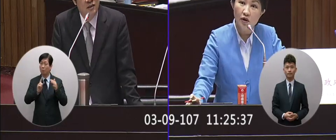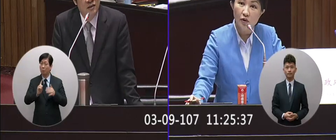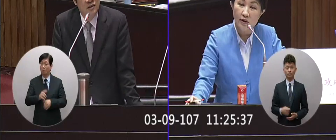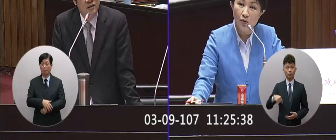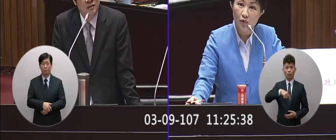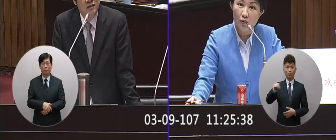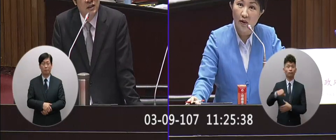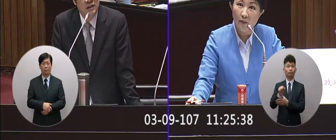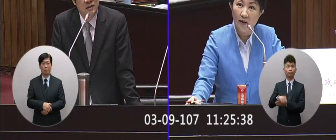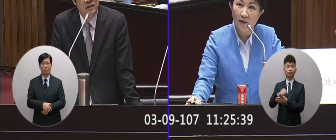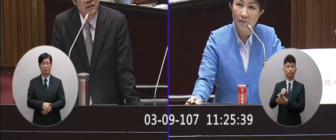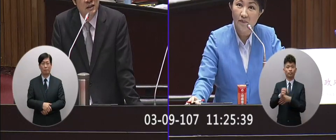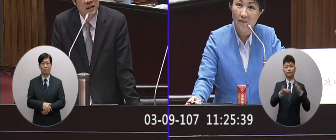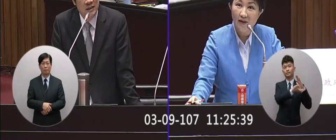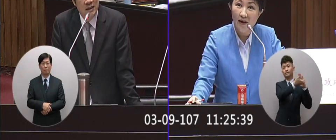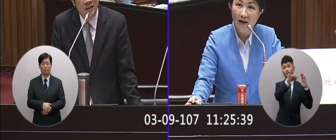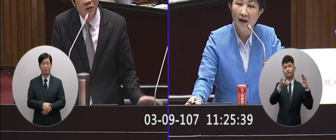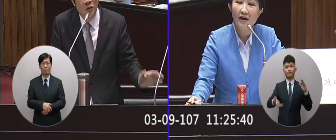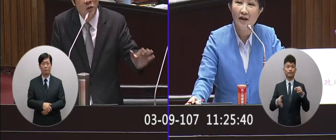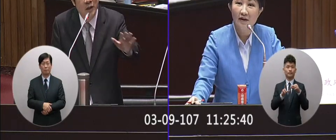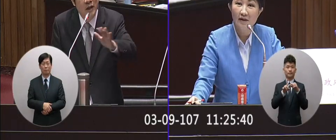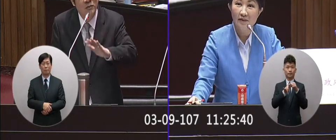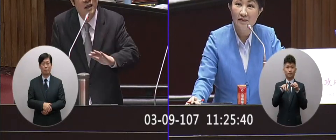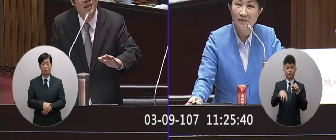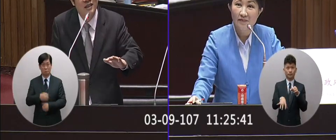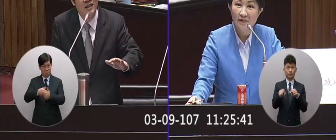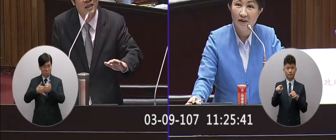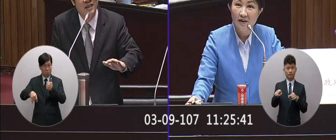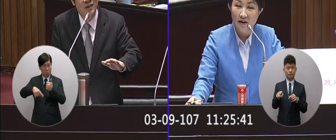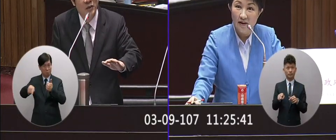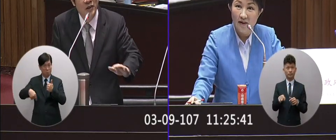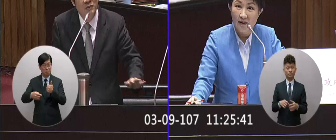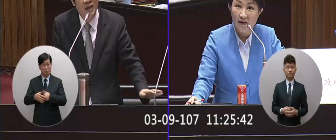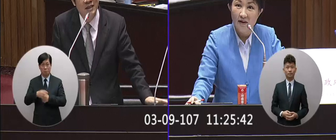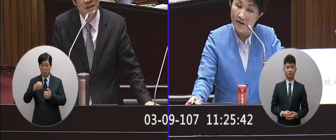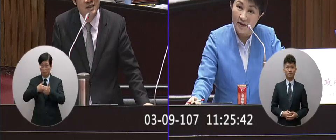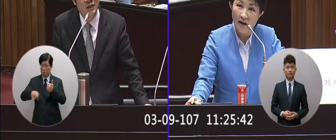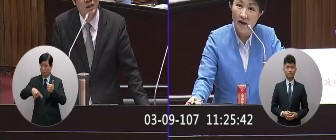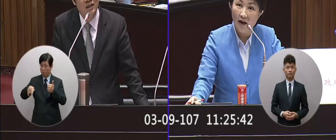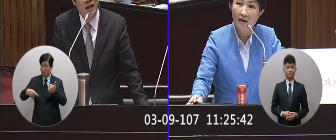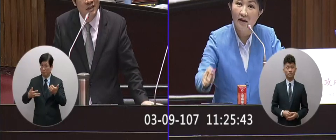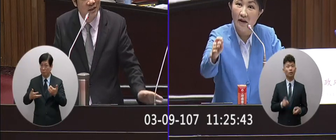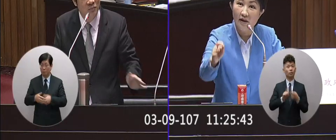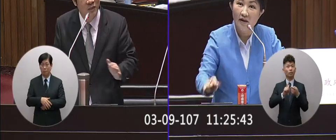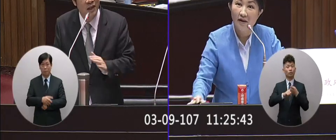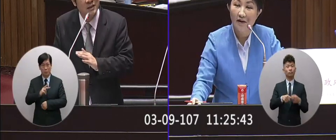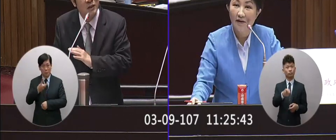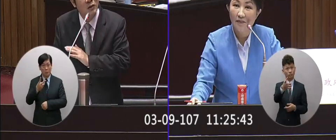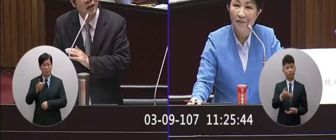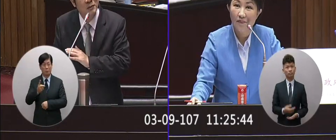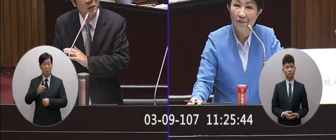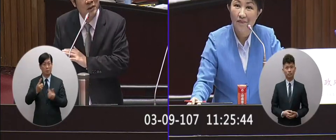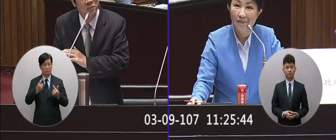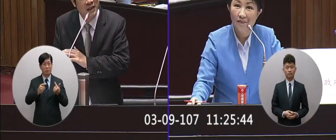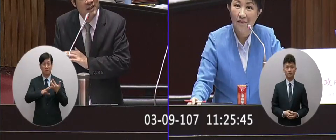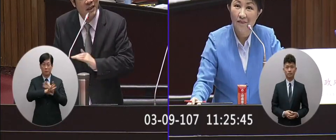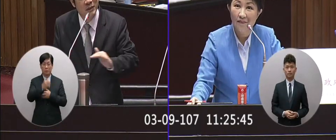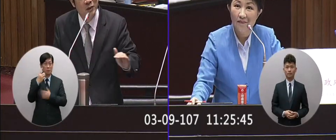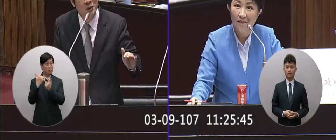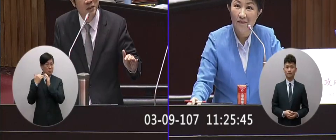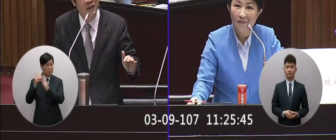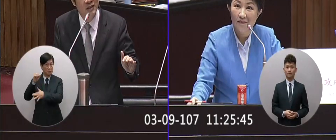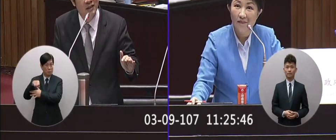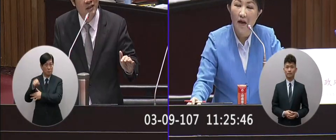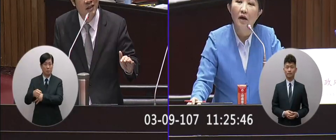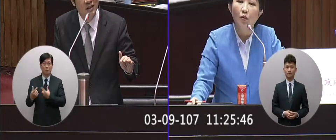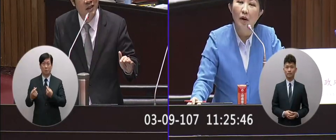不能同意迁都中台湾呢、啊？ 你是委员吗？委员吗？还是？ 对呀、啊，阿弟 的。还是包括好比说新北市他